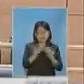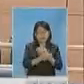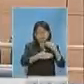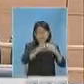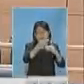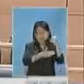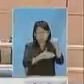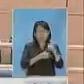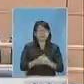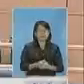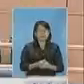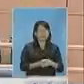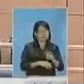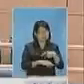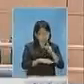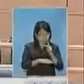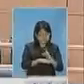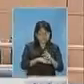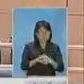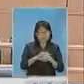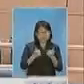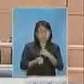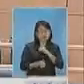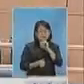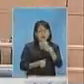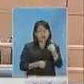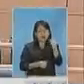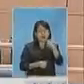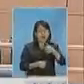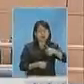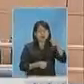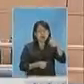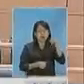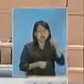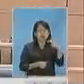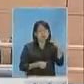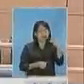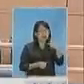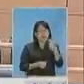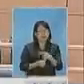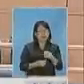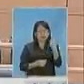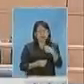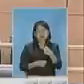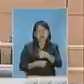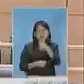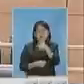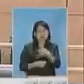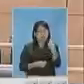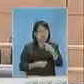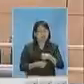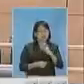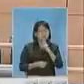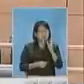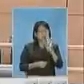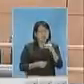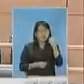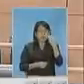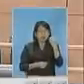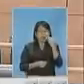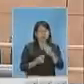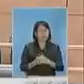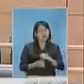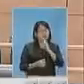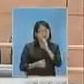ครับเราอย่ามาพูดว่าใครจะได้ประโยชน์เสียประโยชน์เลยครับพูดแล้วมันอายประชาชนอย่ามาบอก